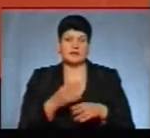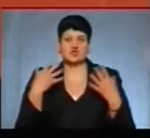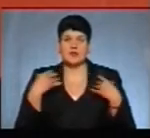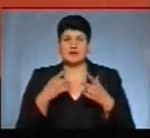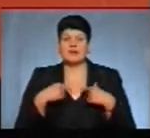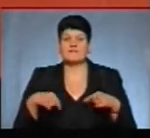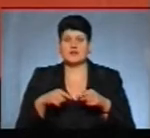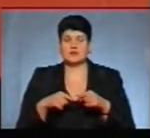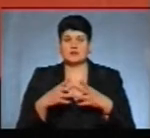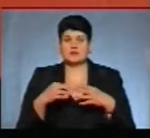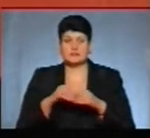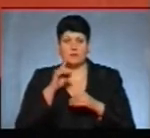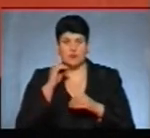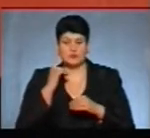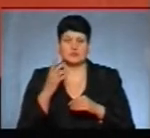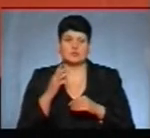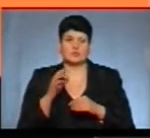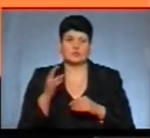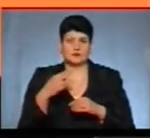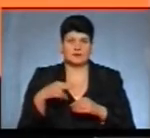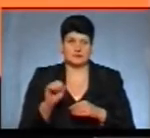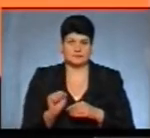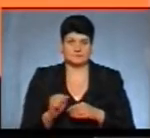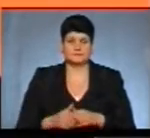молоді Тернопільської обласної державної адміністрації.